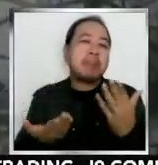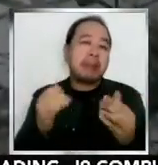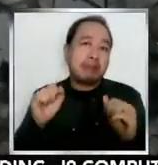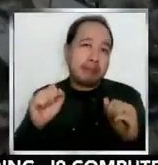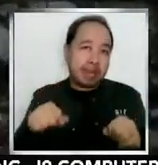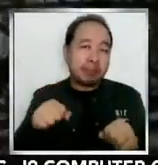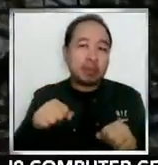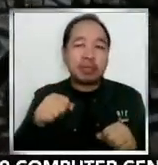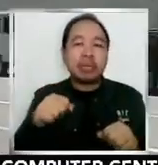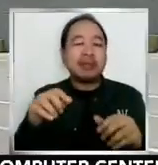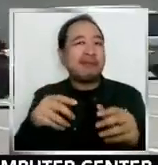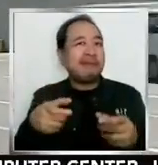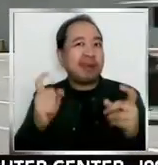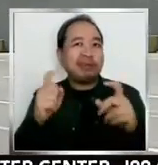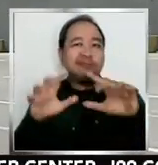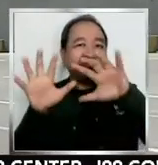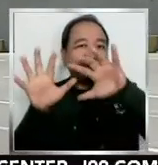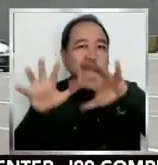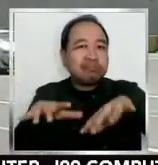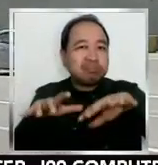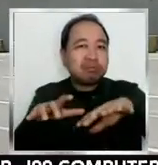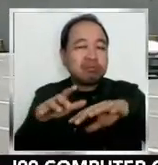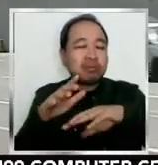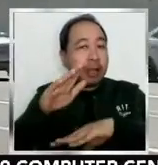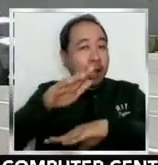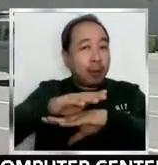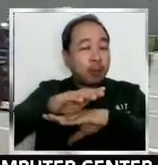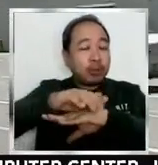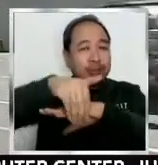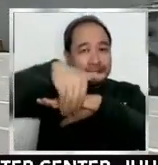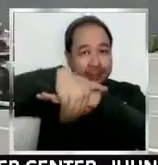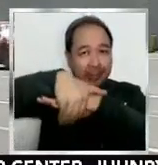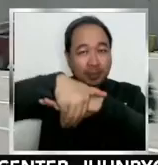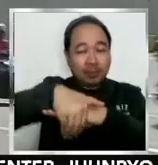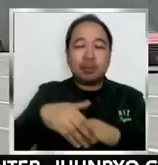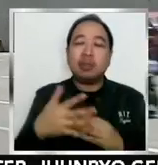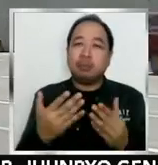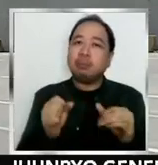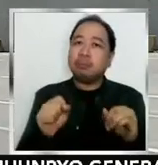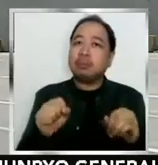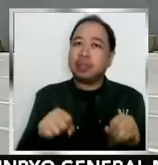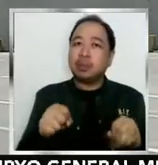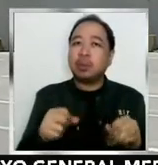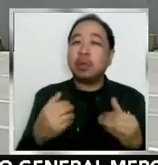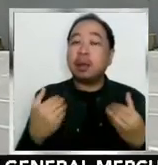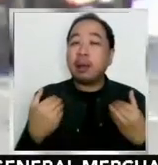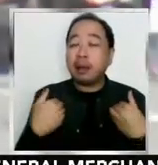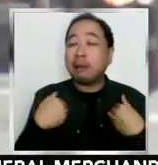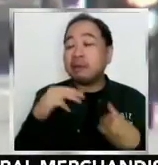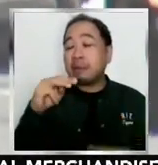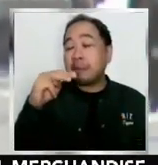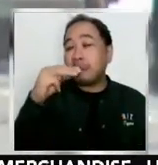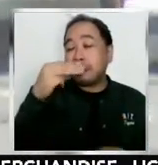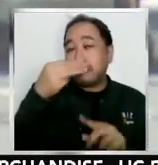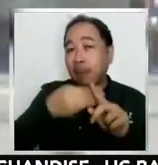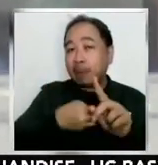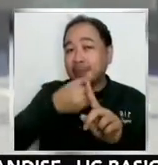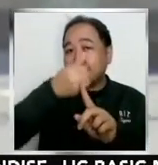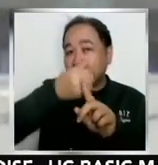na dulot ng mga thunderstorm. And we are not also ruling out the possibility na for the month of March, April, and May